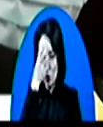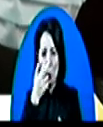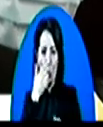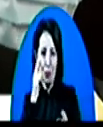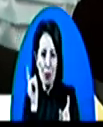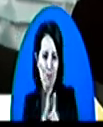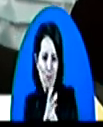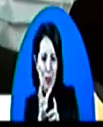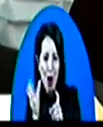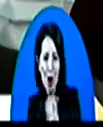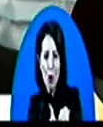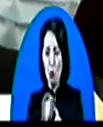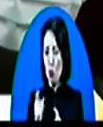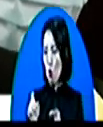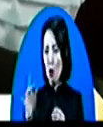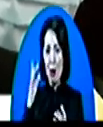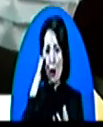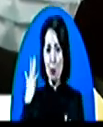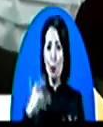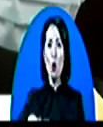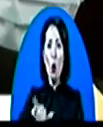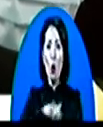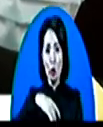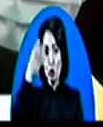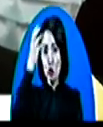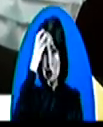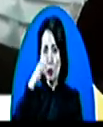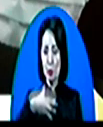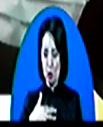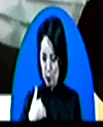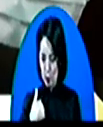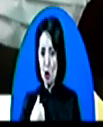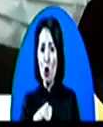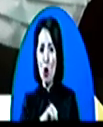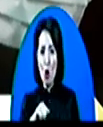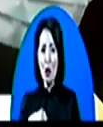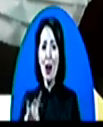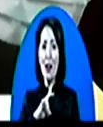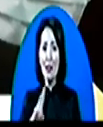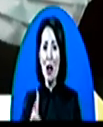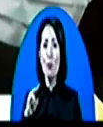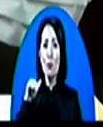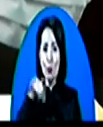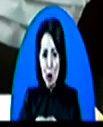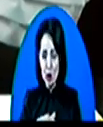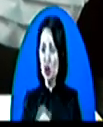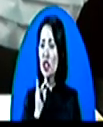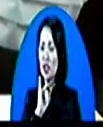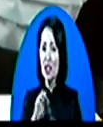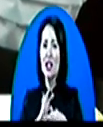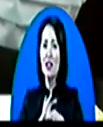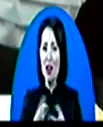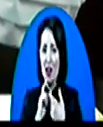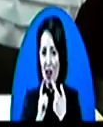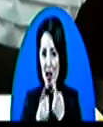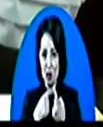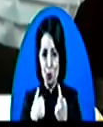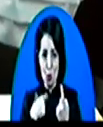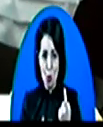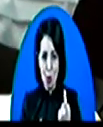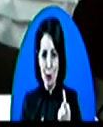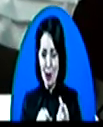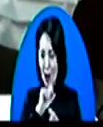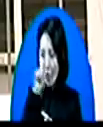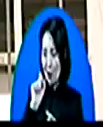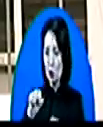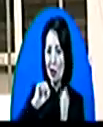зүйл гэж үцгээс өөр аргагүй. Би зөвхөн уус төрчихж байгаа зүйл биш. Өөрийнхөө нам дотор энийг ярьсан хүн энэ асуудлыг би зөвхөн ингээд орхиж болохгүй л